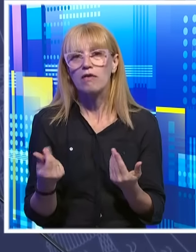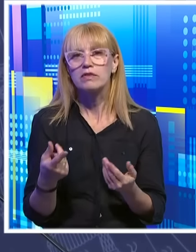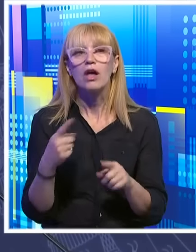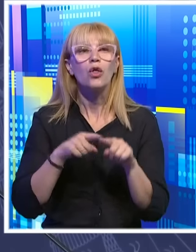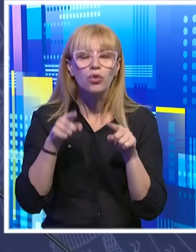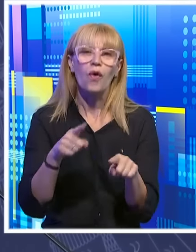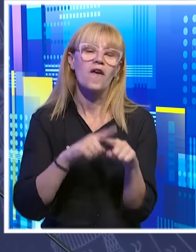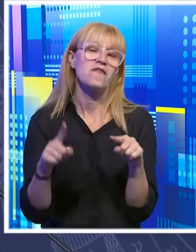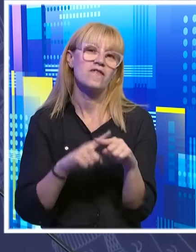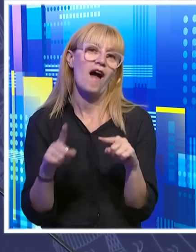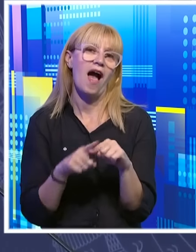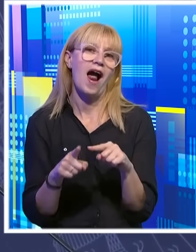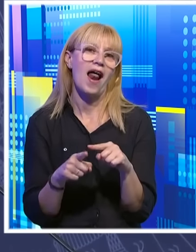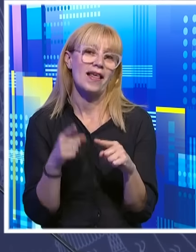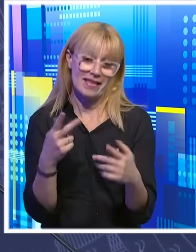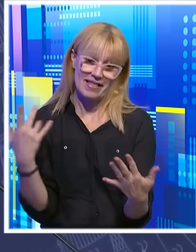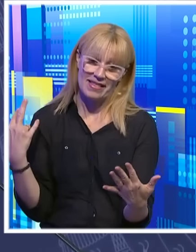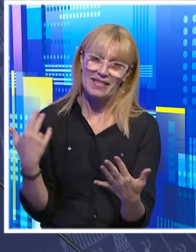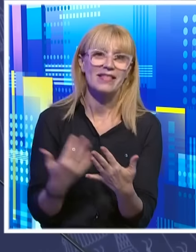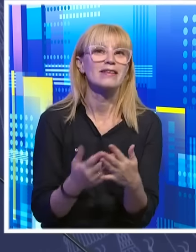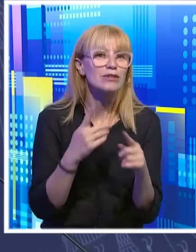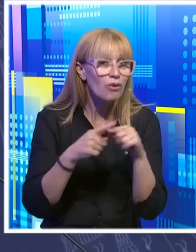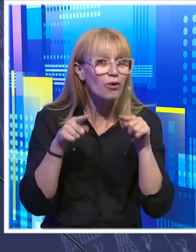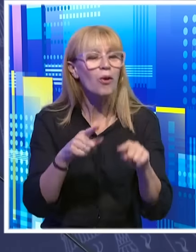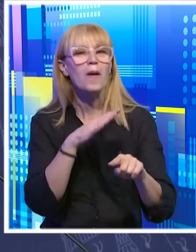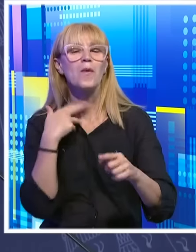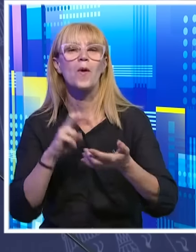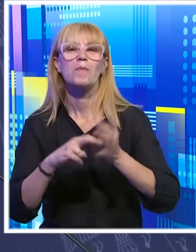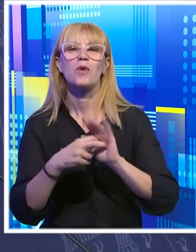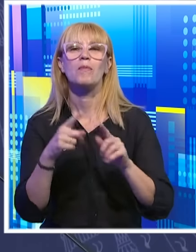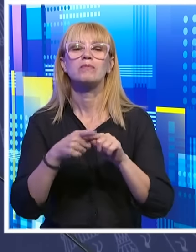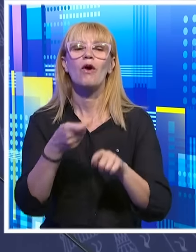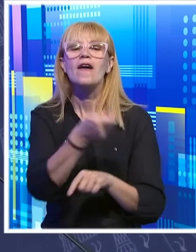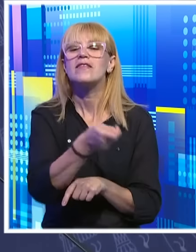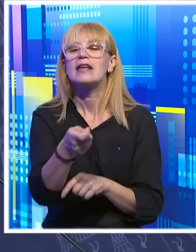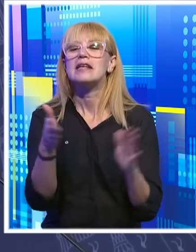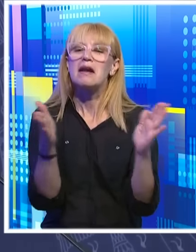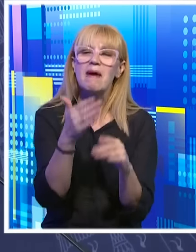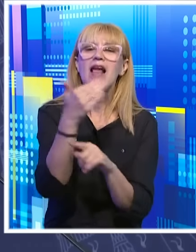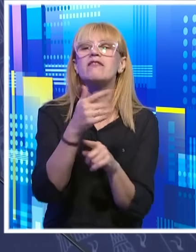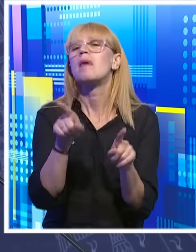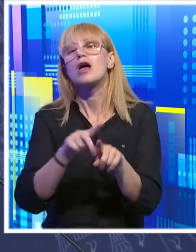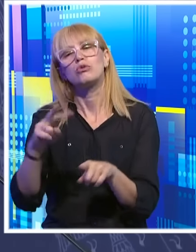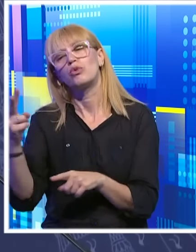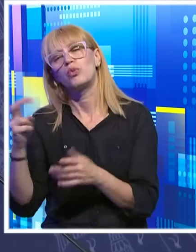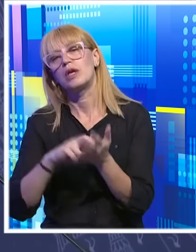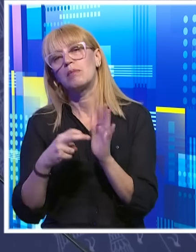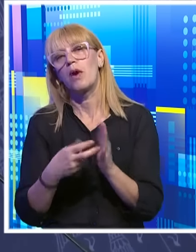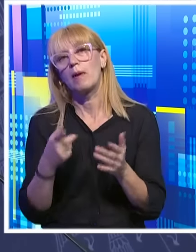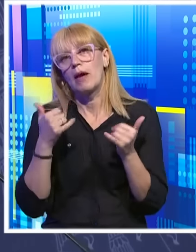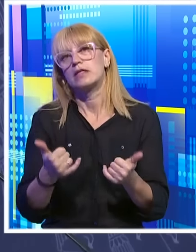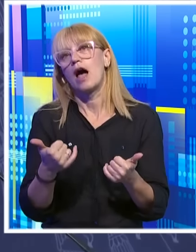ono što nam je pravilo značajne probleme, posebno u finansiranju start-upova, ali i probleme druge